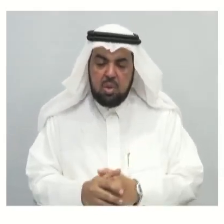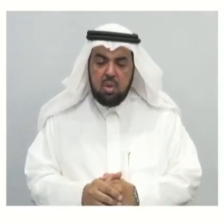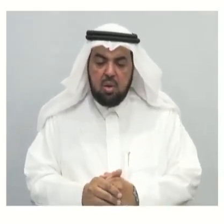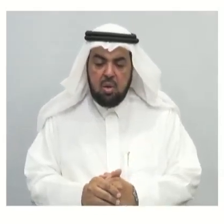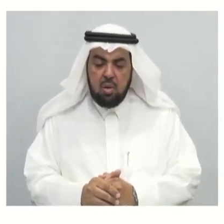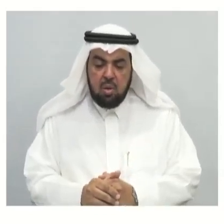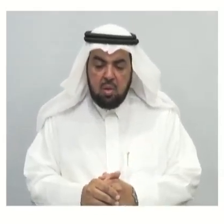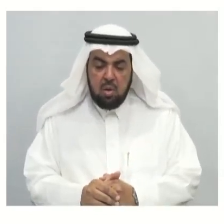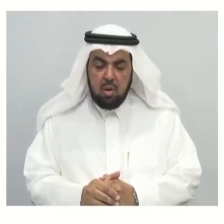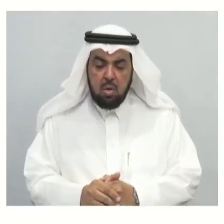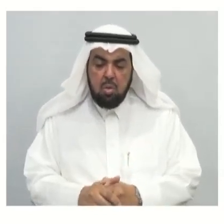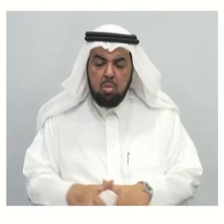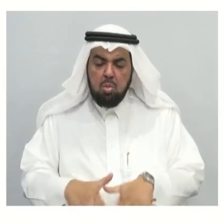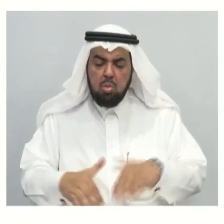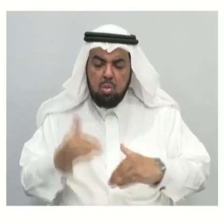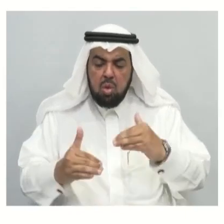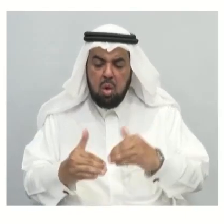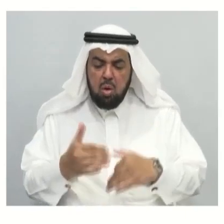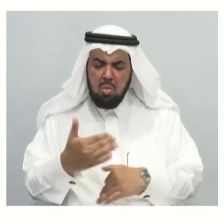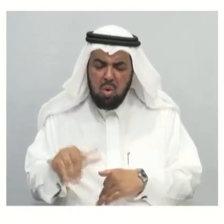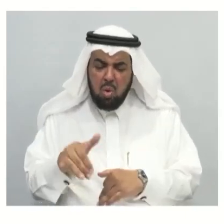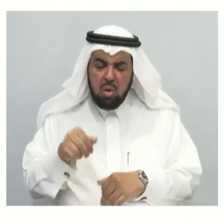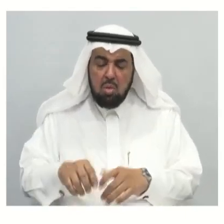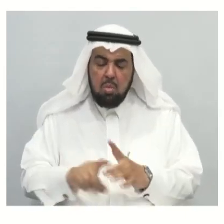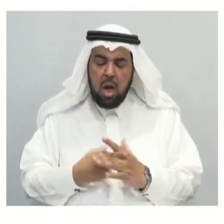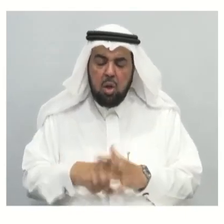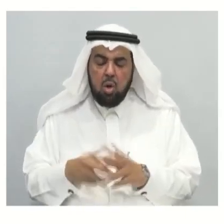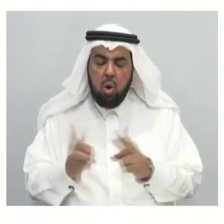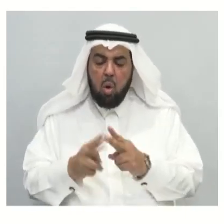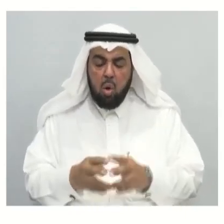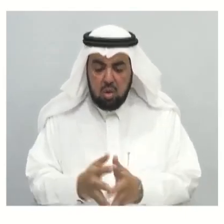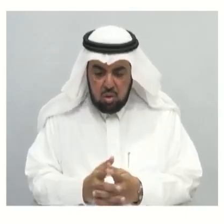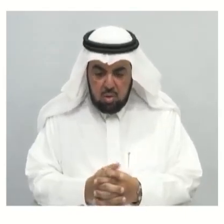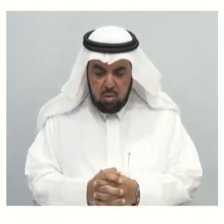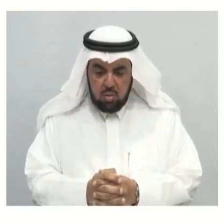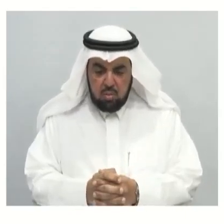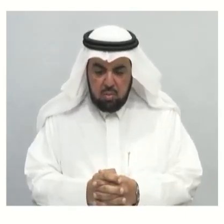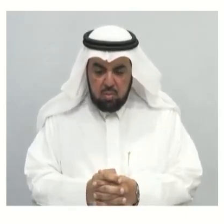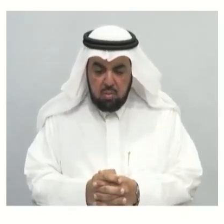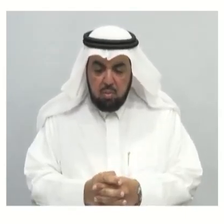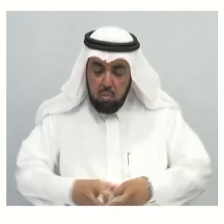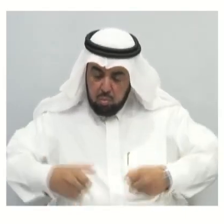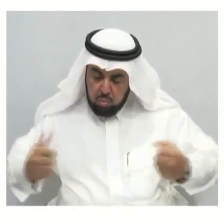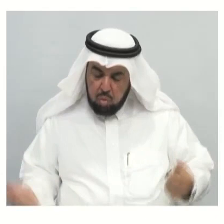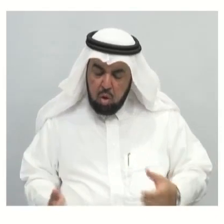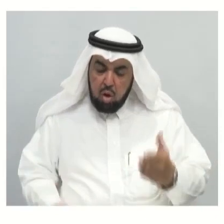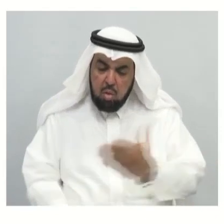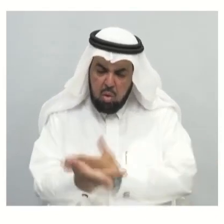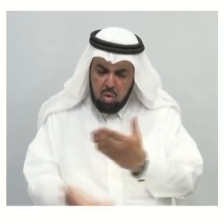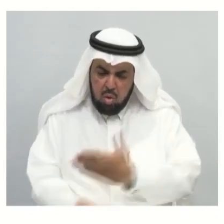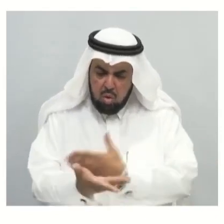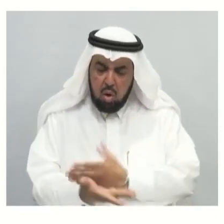الجيده ومستوى متوسط من التكنولوجيا المهاره